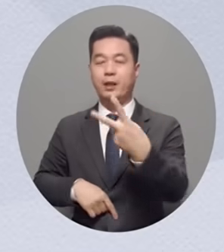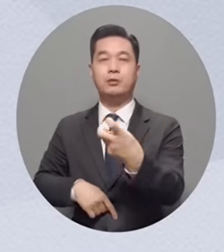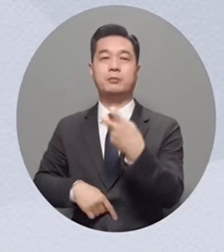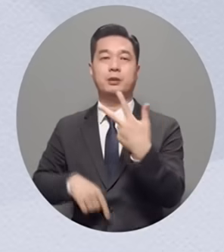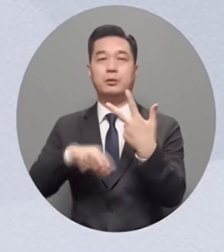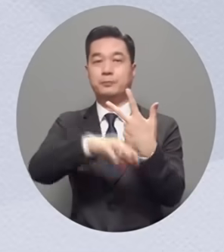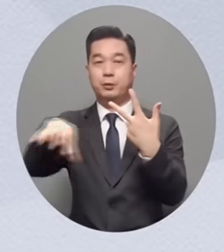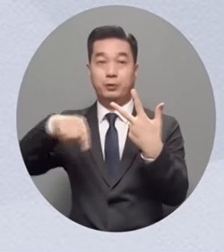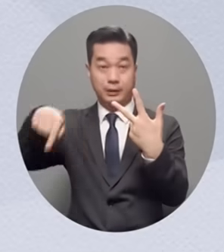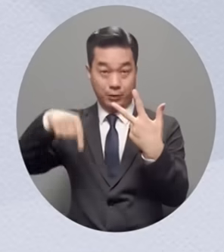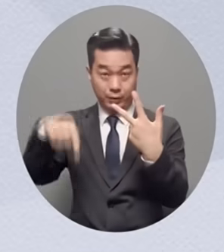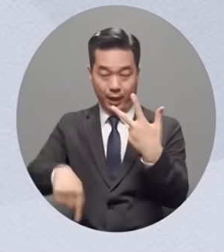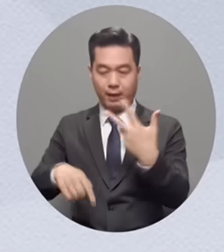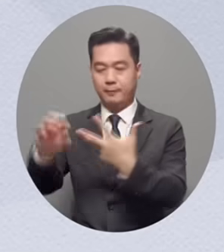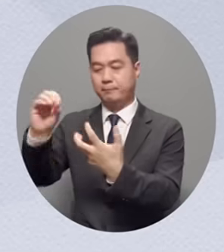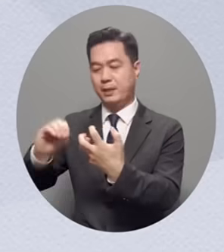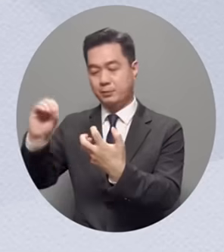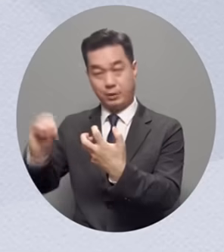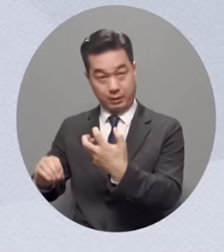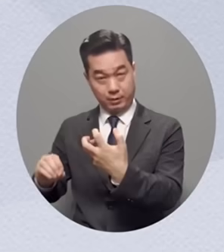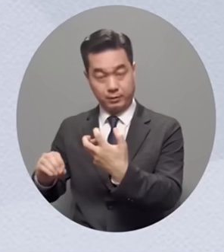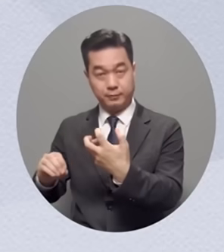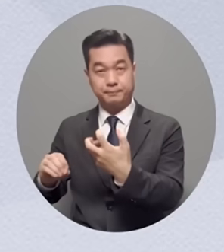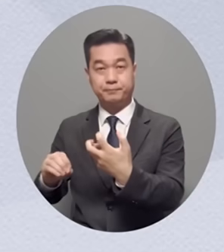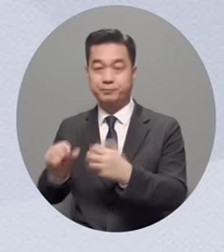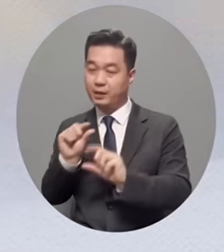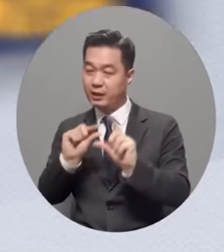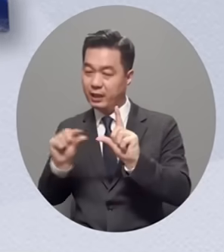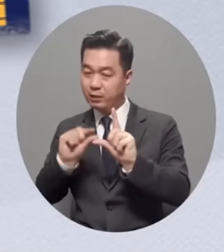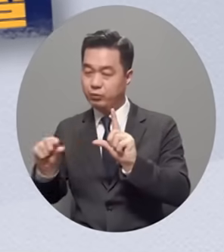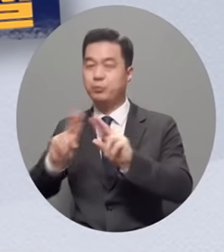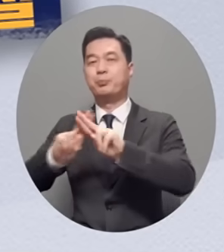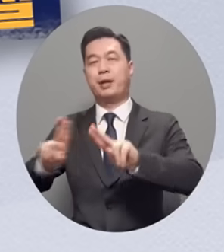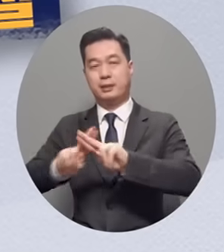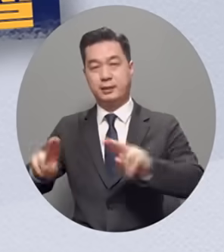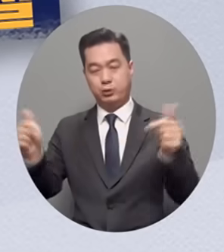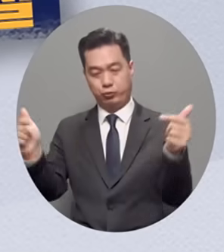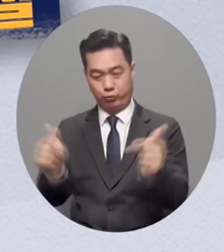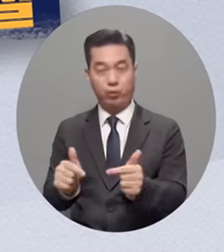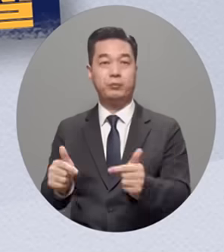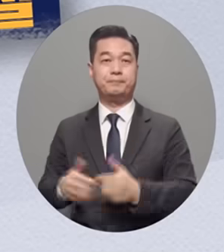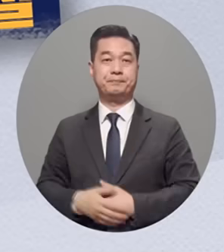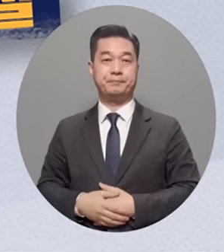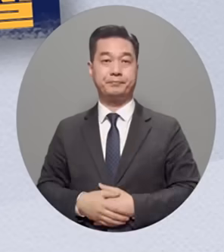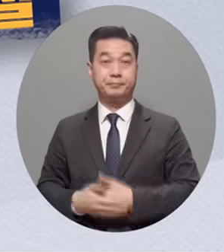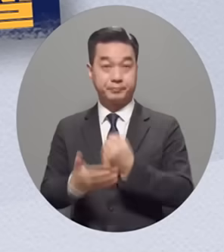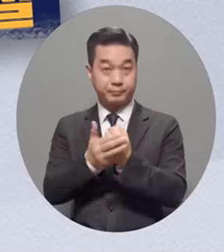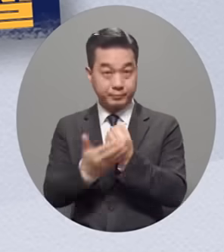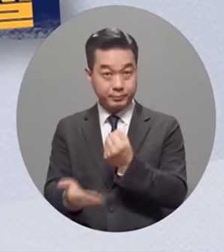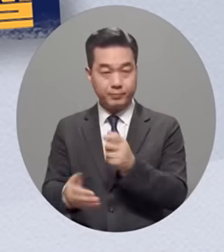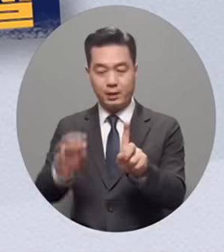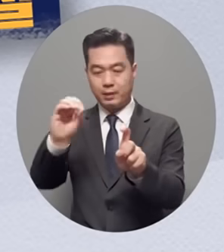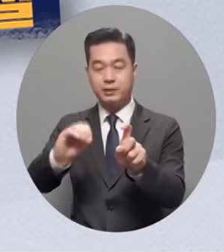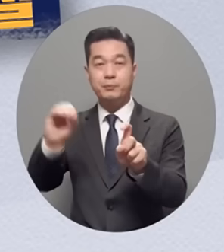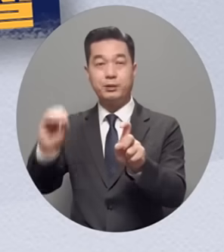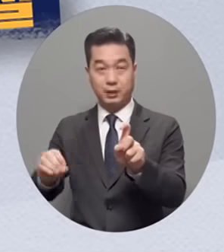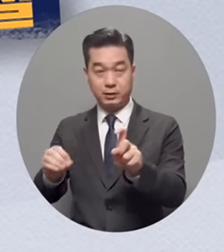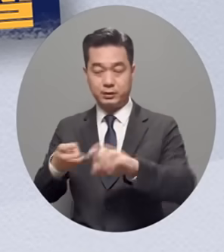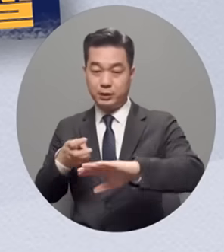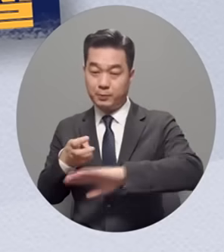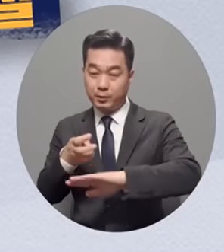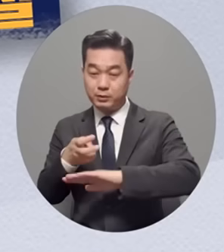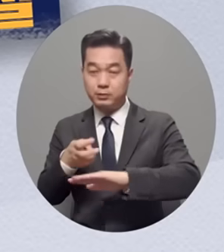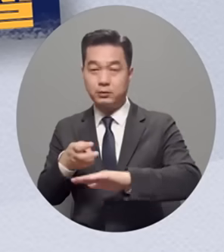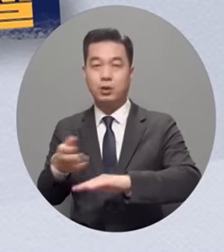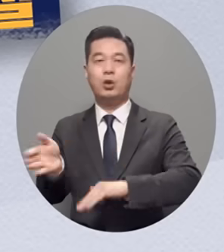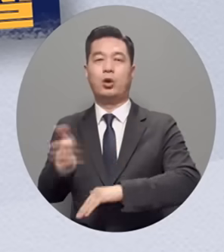가운데 80%가 일부 노선을 폐지하거나 간편했고 이 때문에 약 10%의 버스가